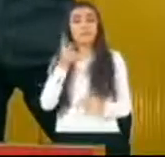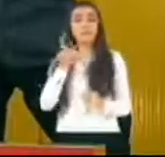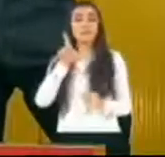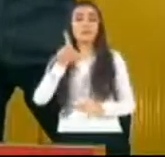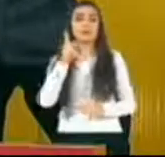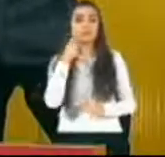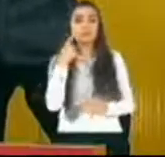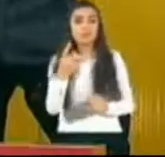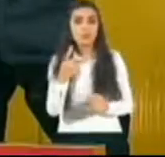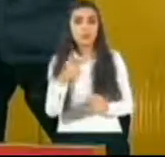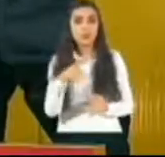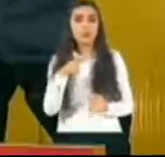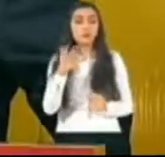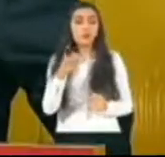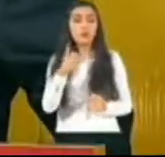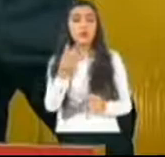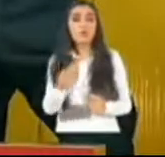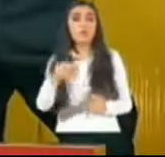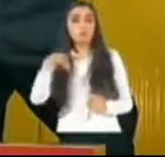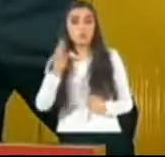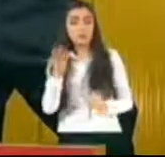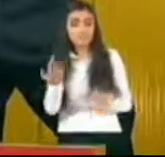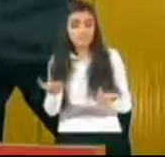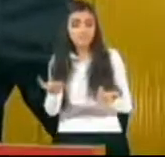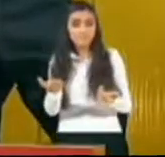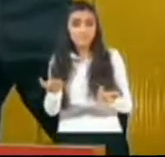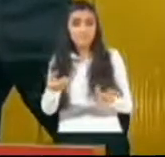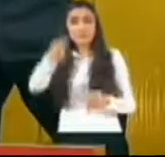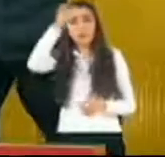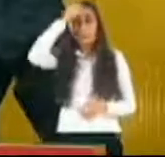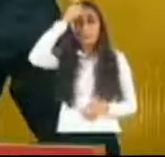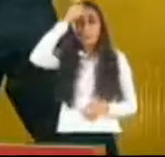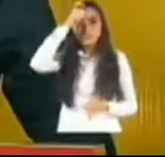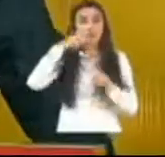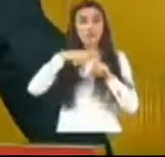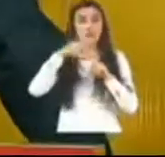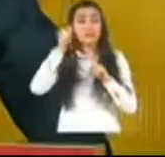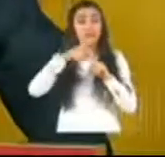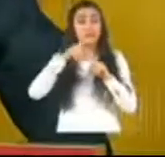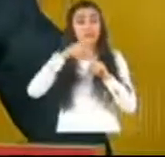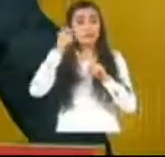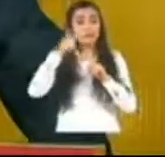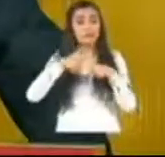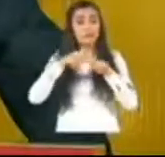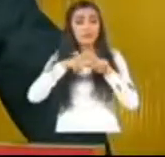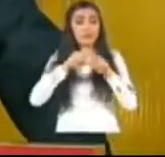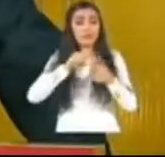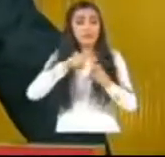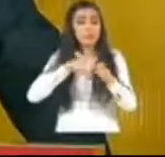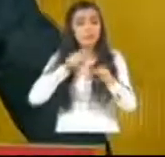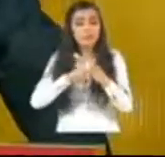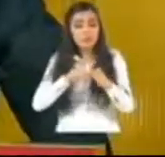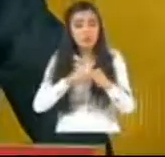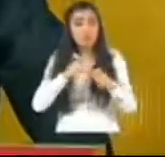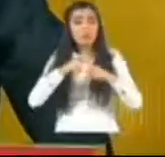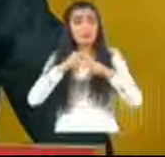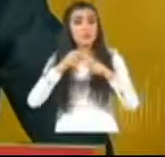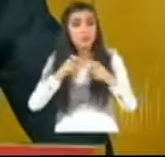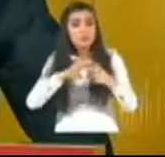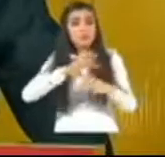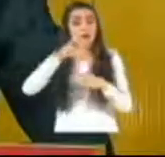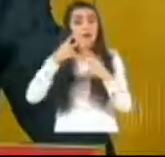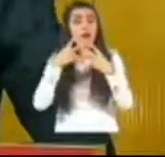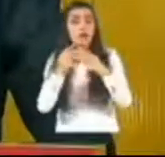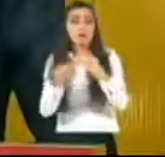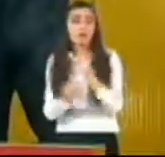vazgeçmelidirler. Şayet bu olmadığı takdirde Türkiye'nin ittifaklarını sorgulama, yükümlülüklerini tartışmaya